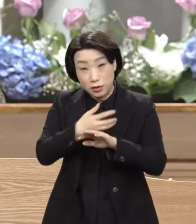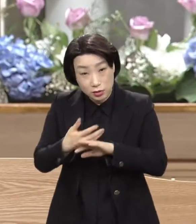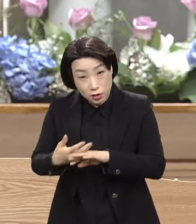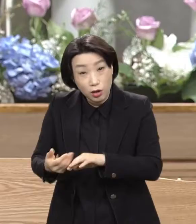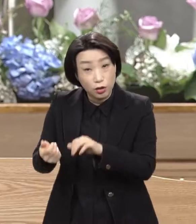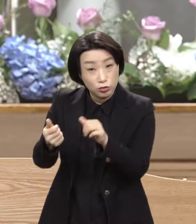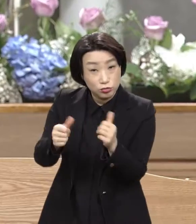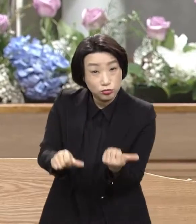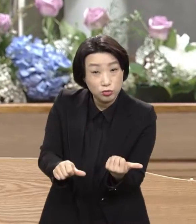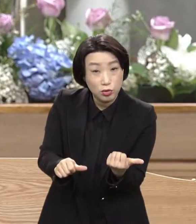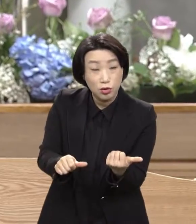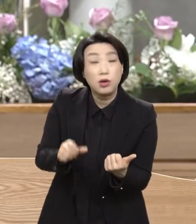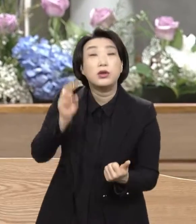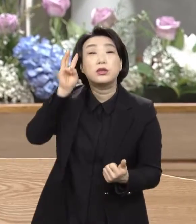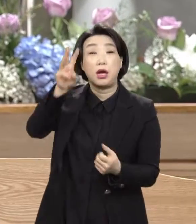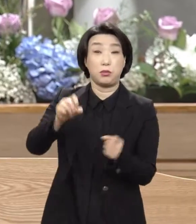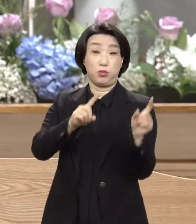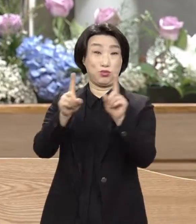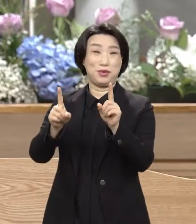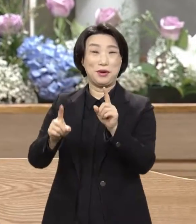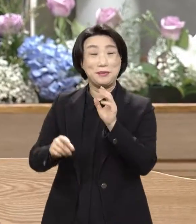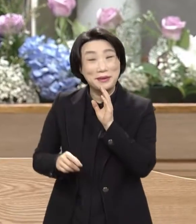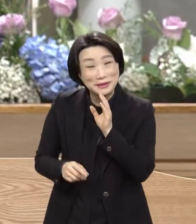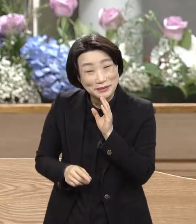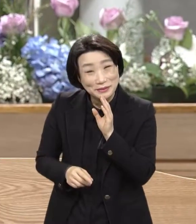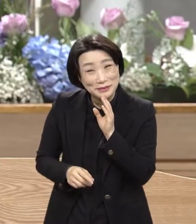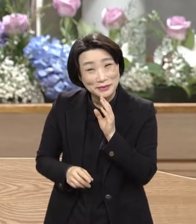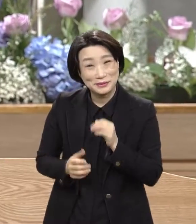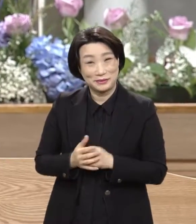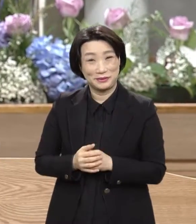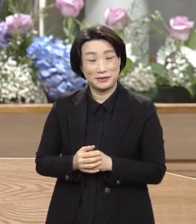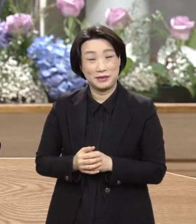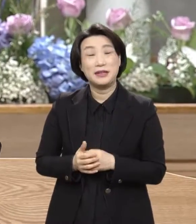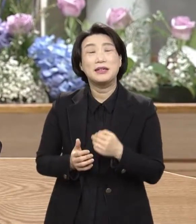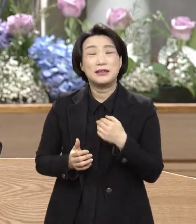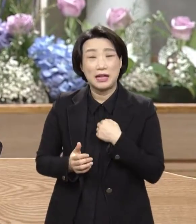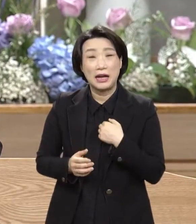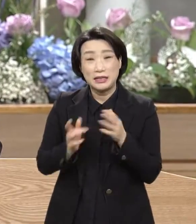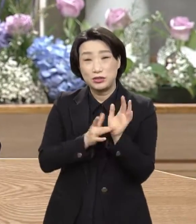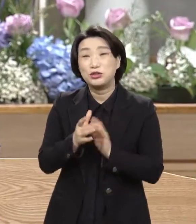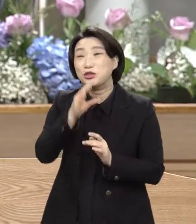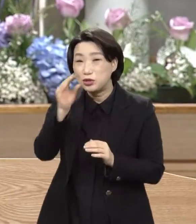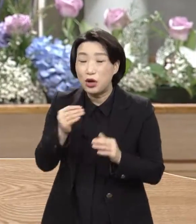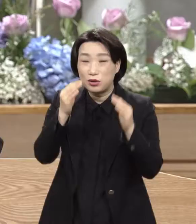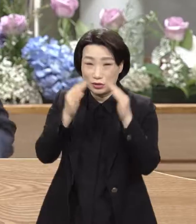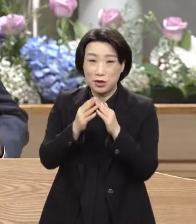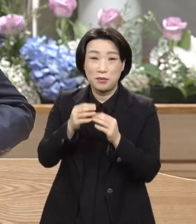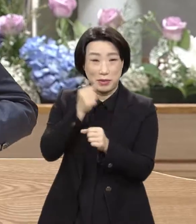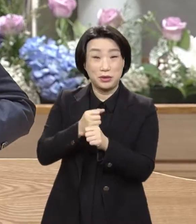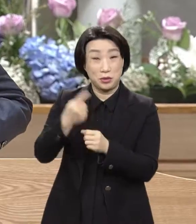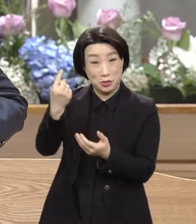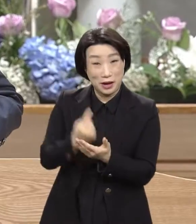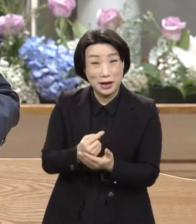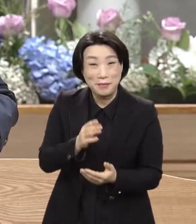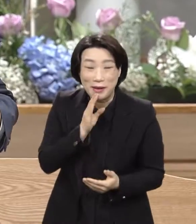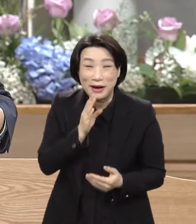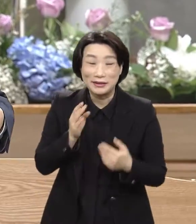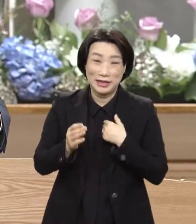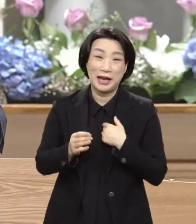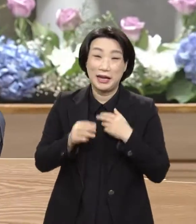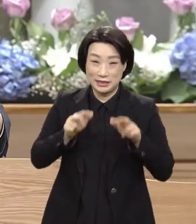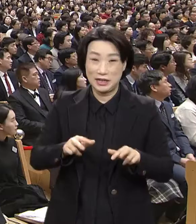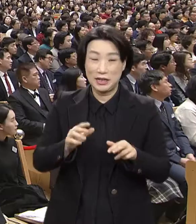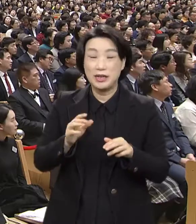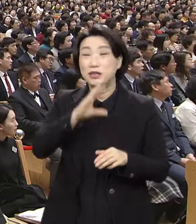흘려 죽으시고 3일 만에 부활하셔서 나를 성전 삼고 오셔서 내가